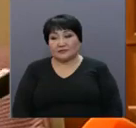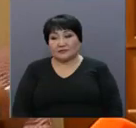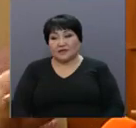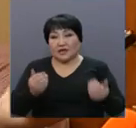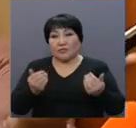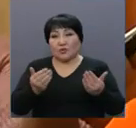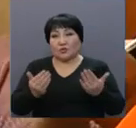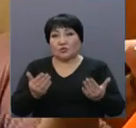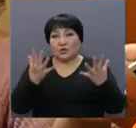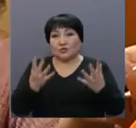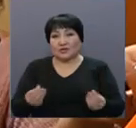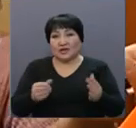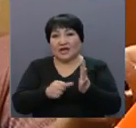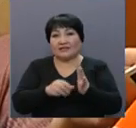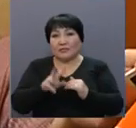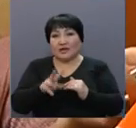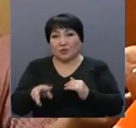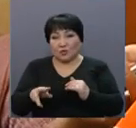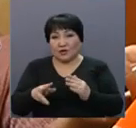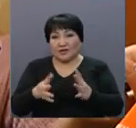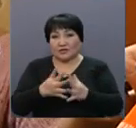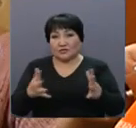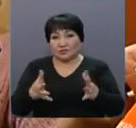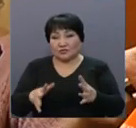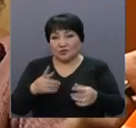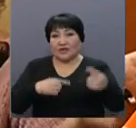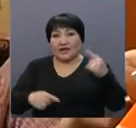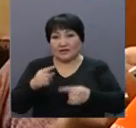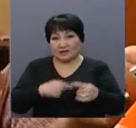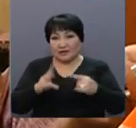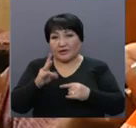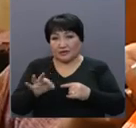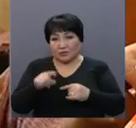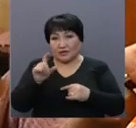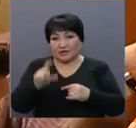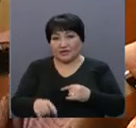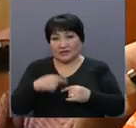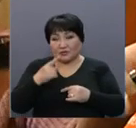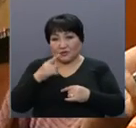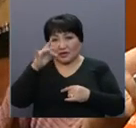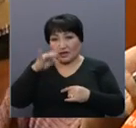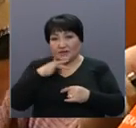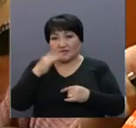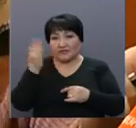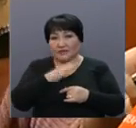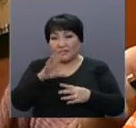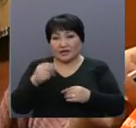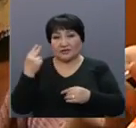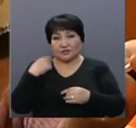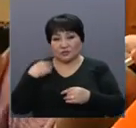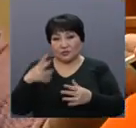Бүгінгіні 6 миллионға жуығын қайтарды, бірақ та ол кісі айтып отыр, қазақ фильм алдындағы бүкіл барашылығын өтейім деп.